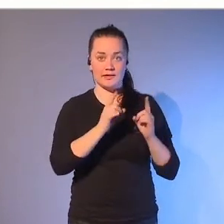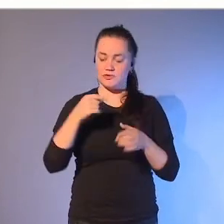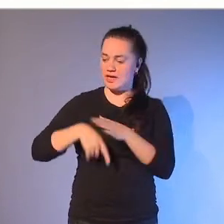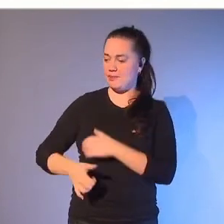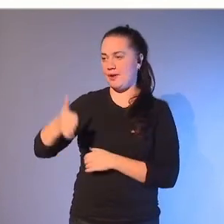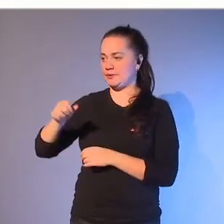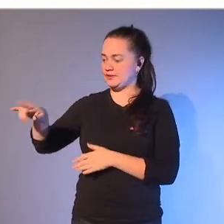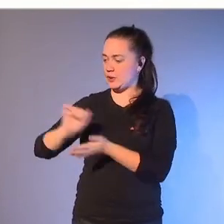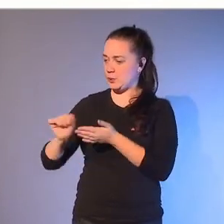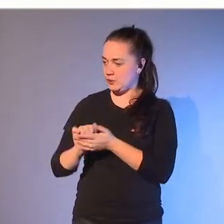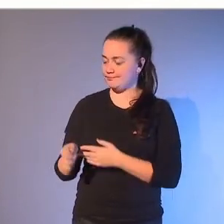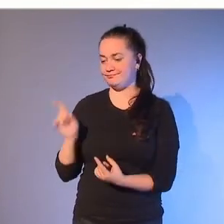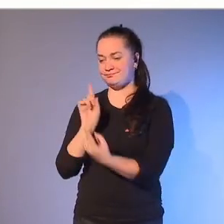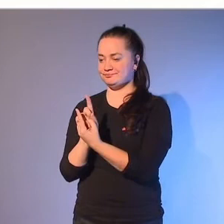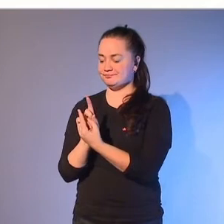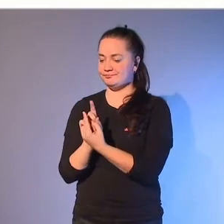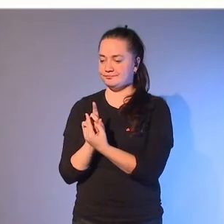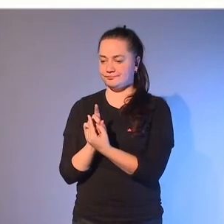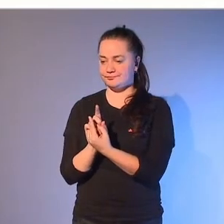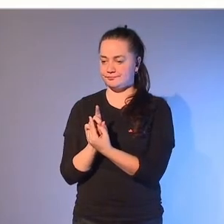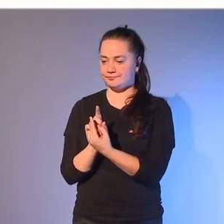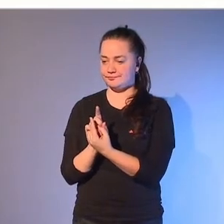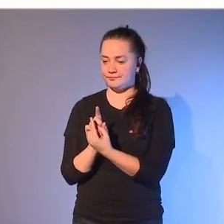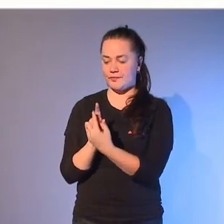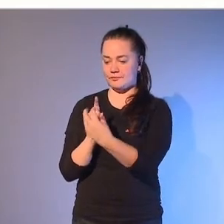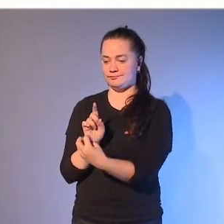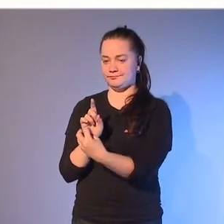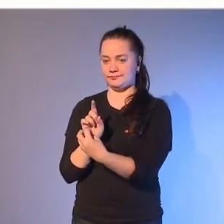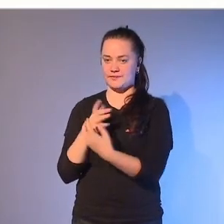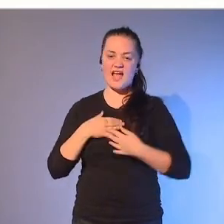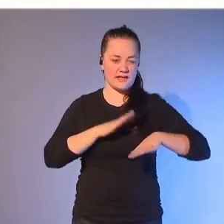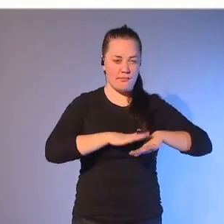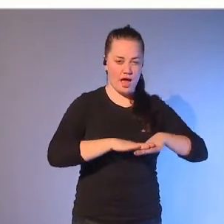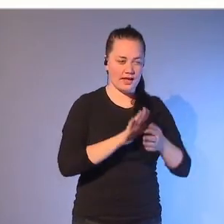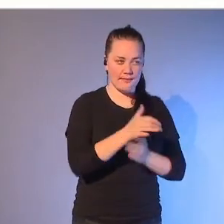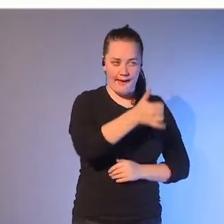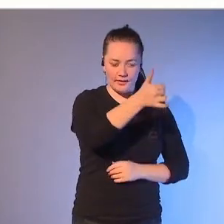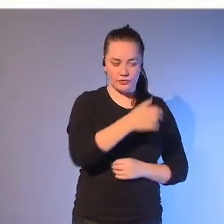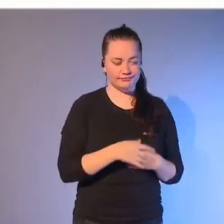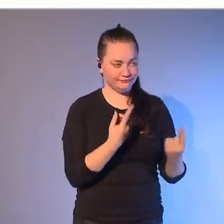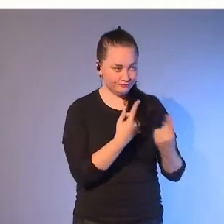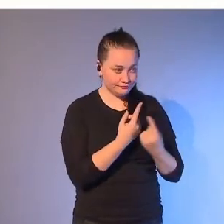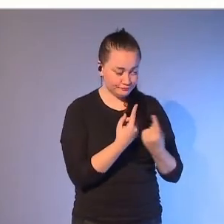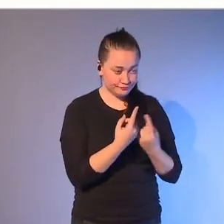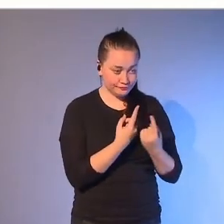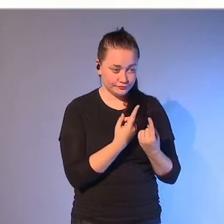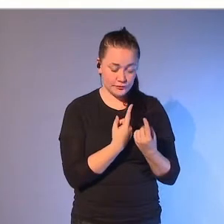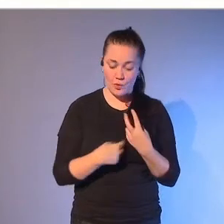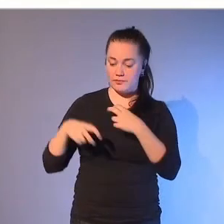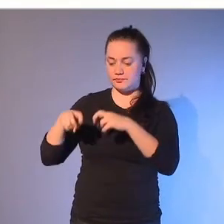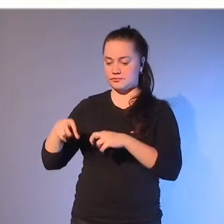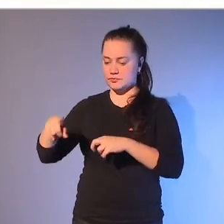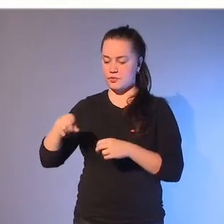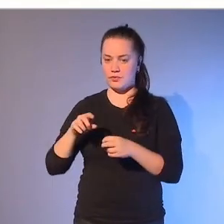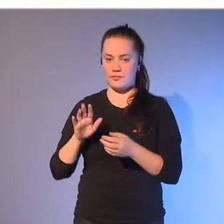på rektors kontor, og så sitter for å planlegge litt med rektor, og der sitter hun